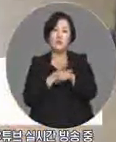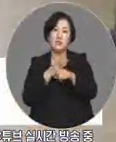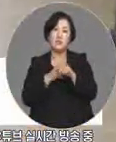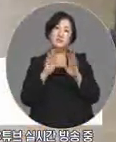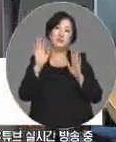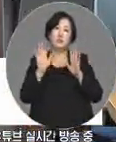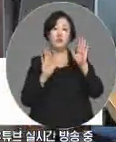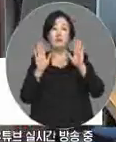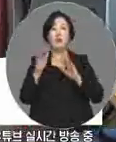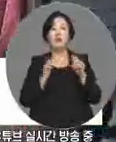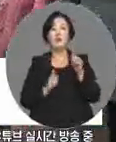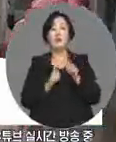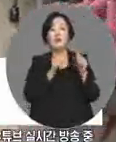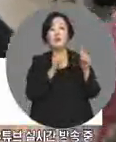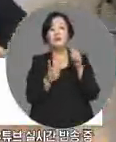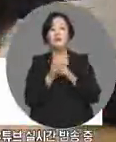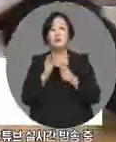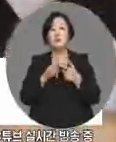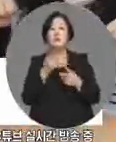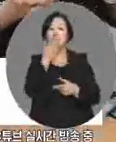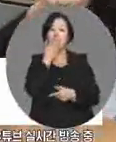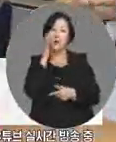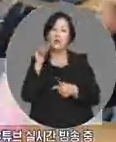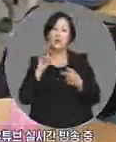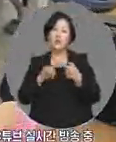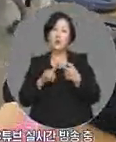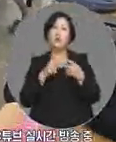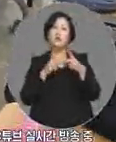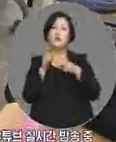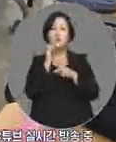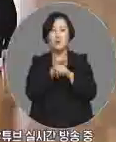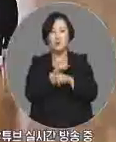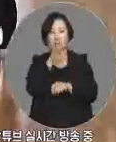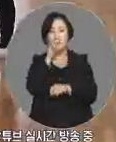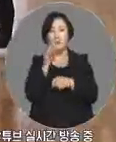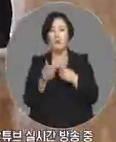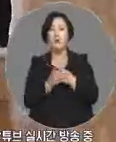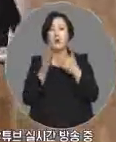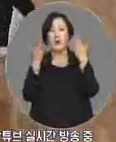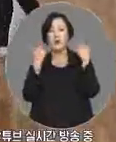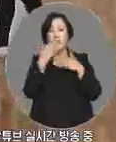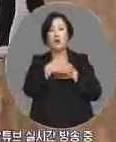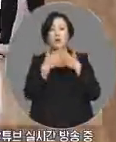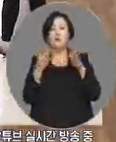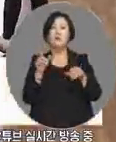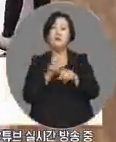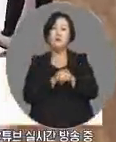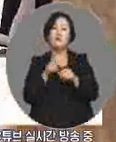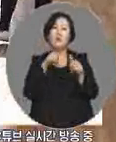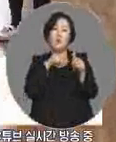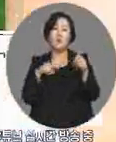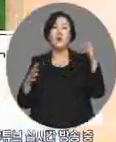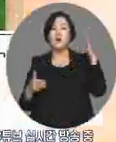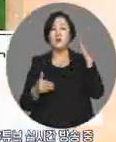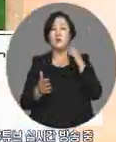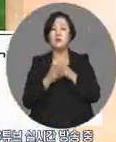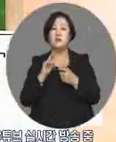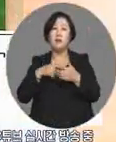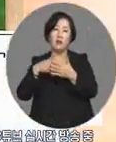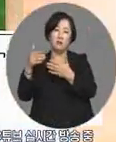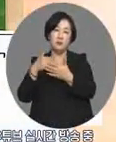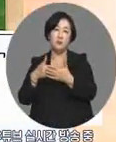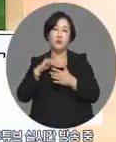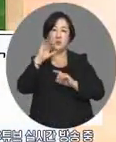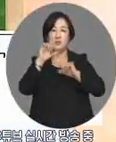손짓을 따라하며 아이들은 청각장애인의 고충도 배웁니다. 학교 한켠에선 특수교육 대상 학생들의 우수작품